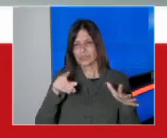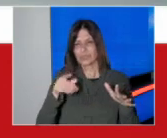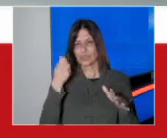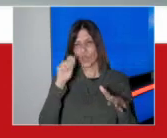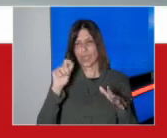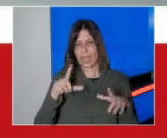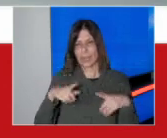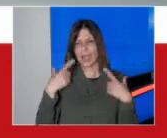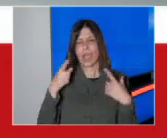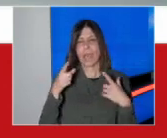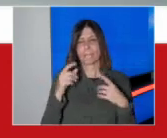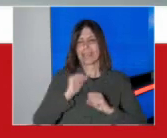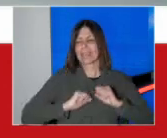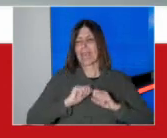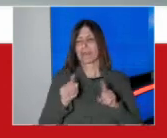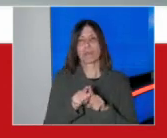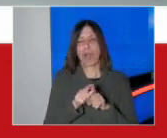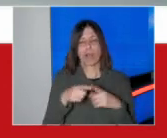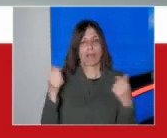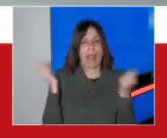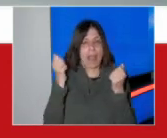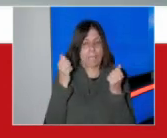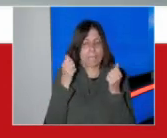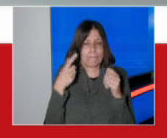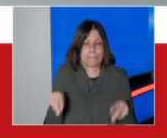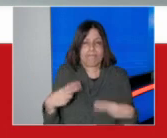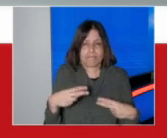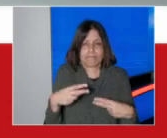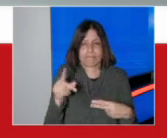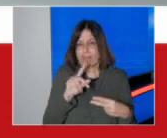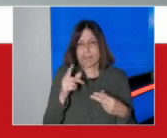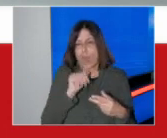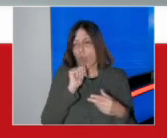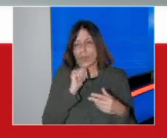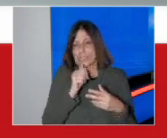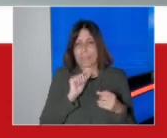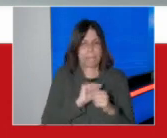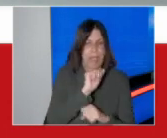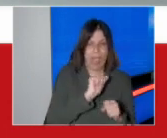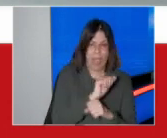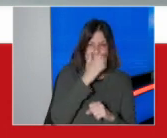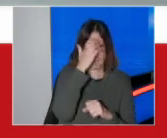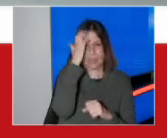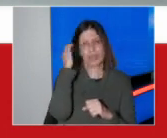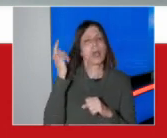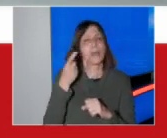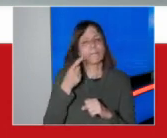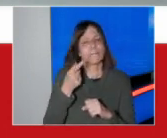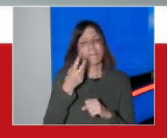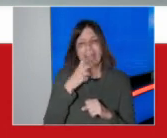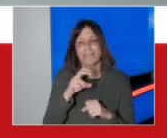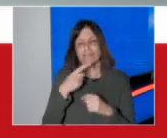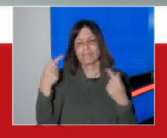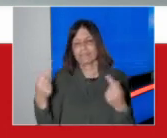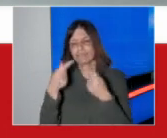כמי שכפאו שד. הם לא בא להם טוב המחאה הזאת, הם לא רוצים אותה, הם מעדיפים, כמו שאמרתי לך, להתנצח עם נתניהו,